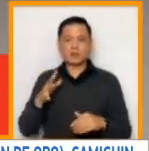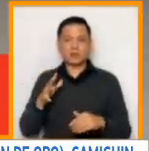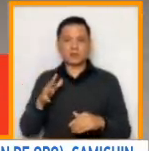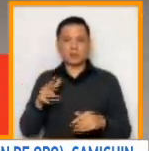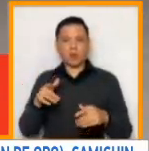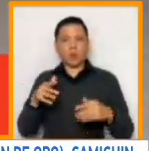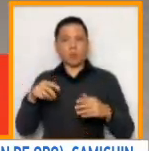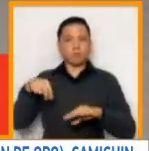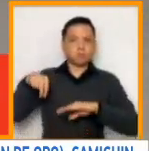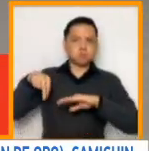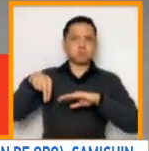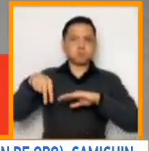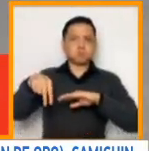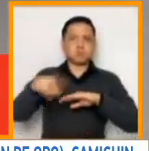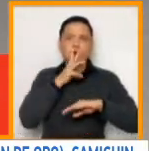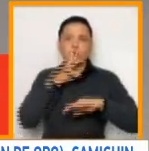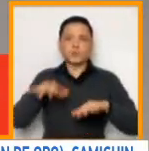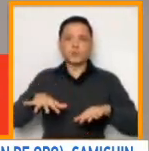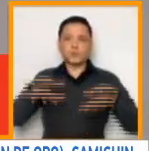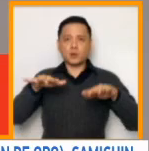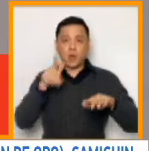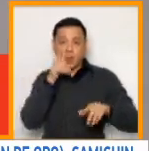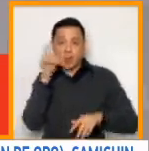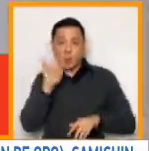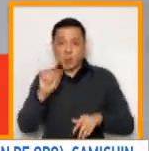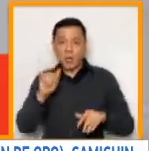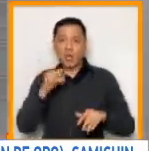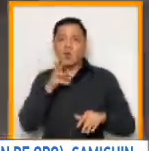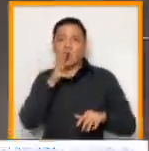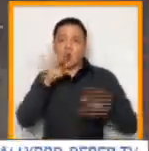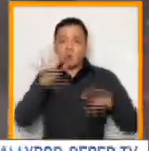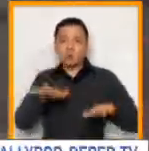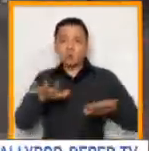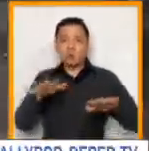kalsada. Nalubog din daw ang ilang palayan at maisan.